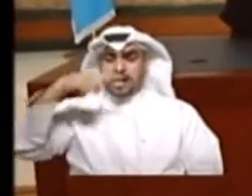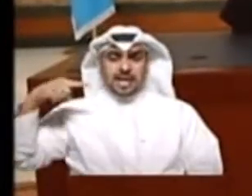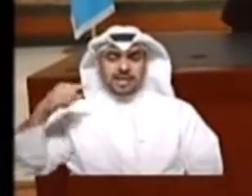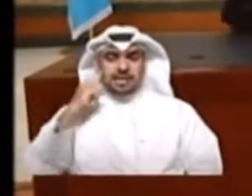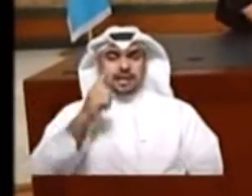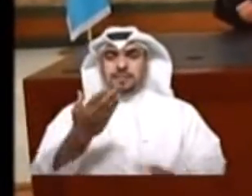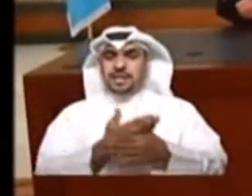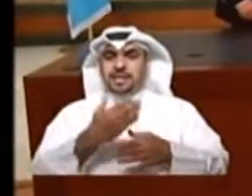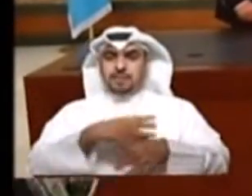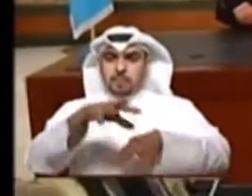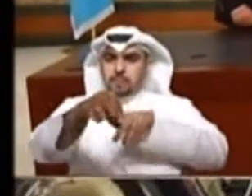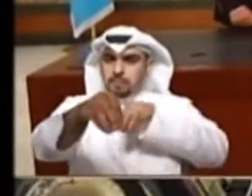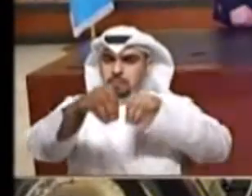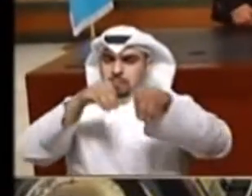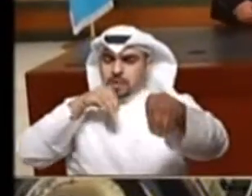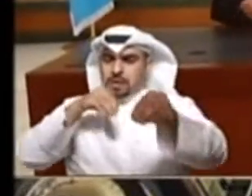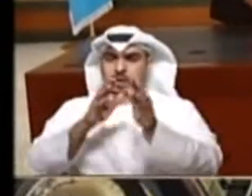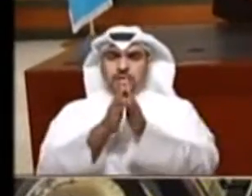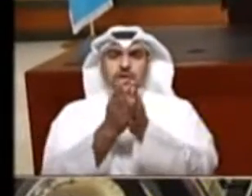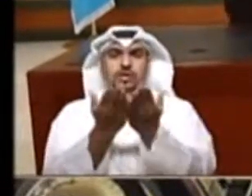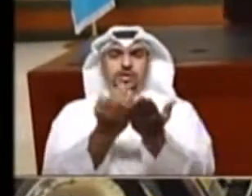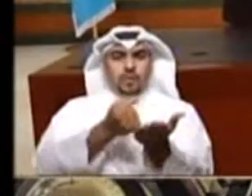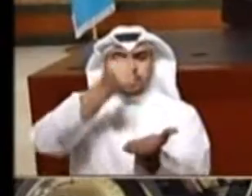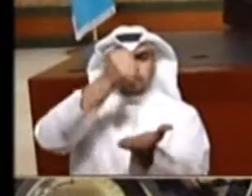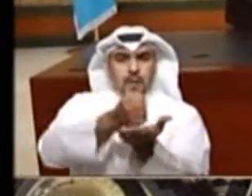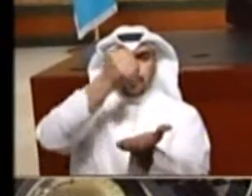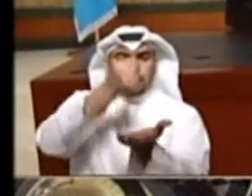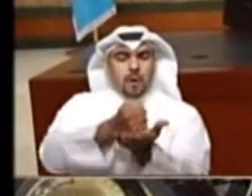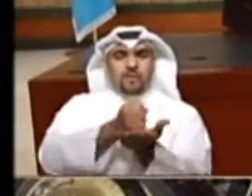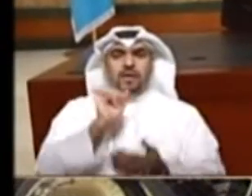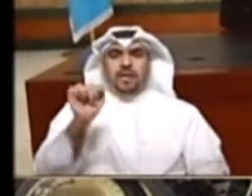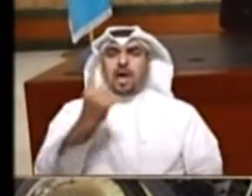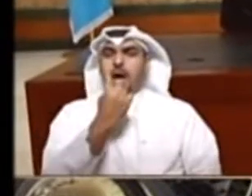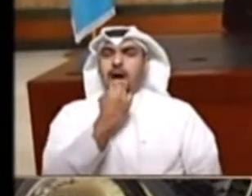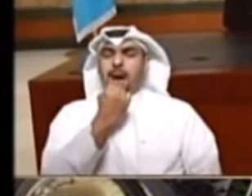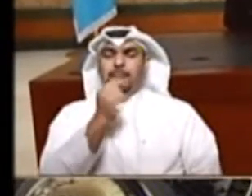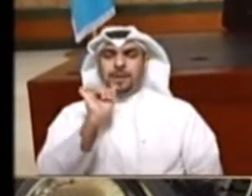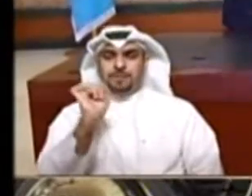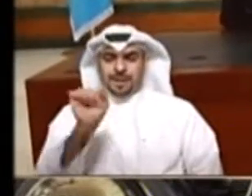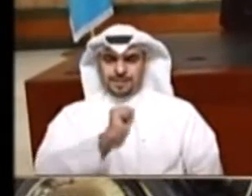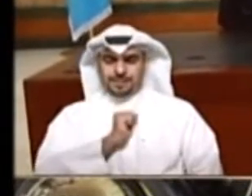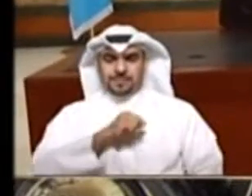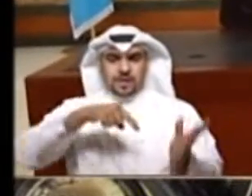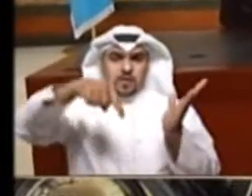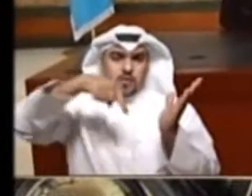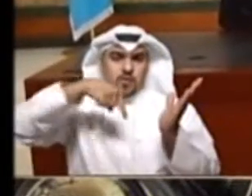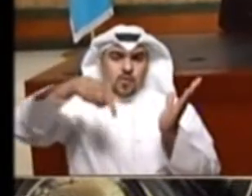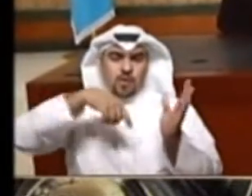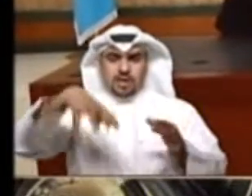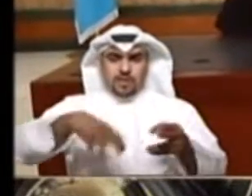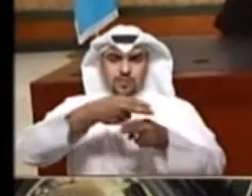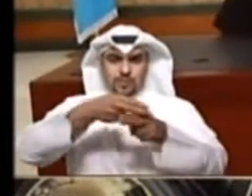المتبادل لتأشيرة الدخول المسبقة لحاملي جوازات السفر الدبلوماسية والخدمة والخاصة. وقع الاتفاقية عن الجانب